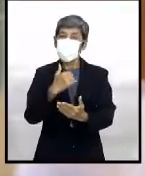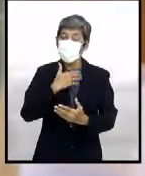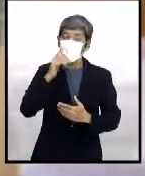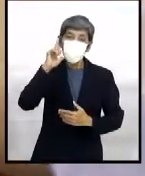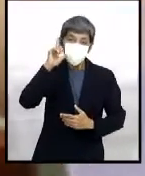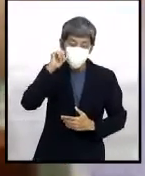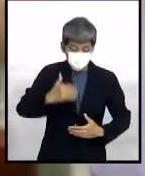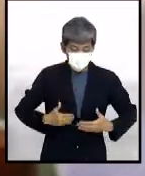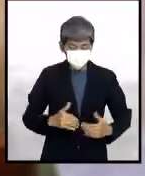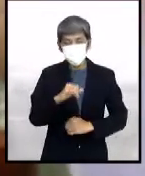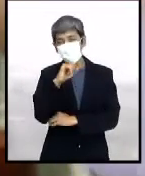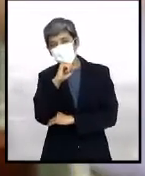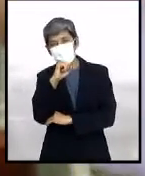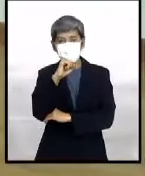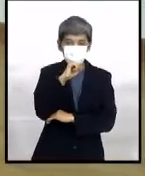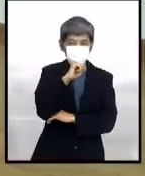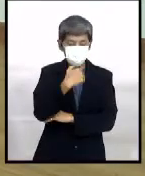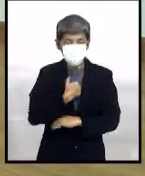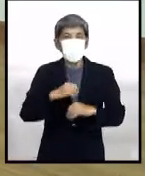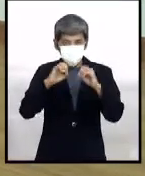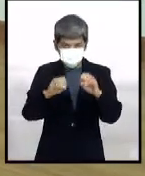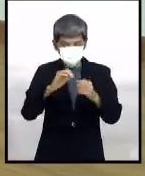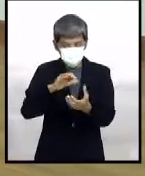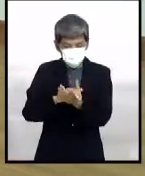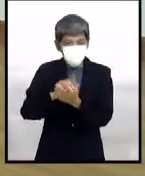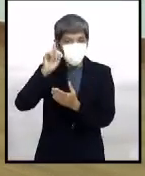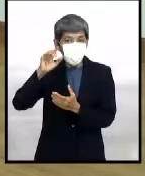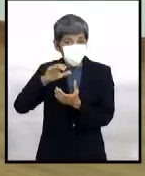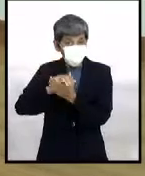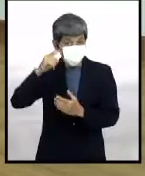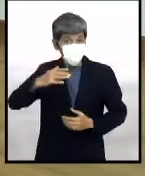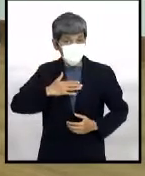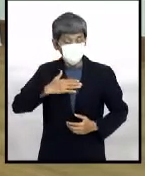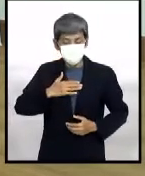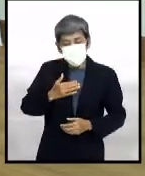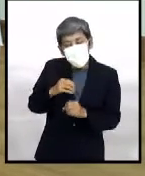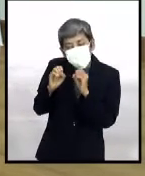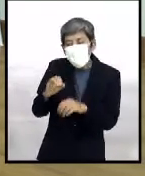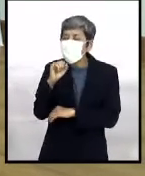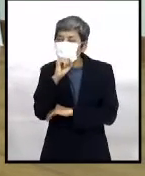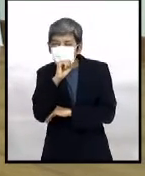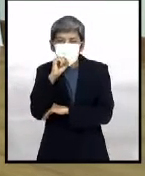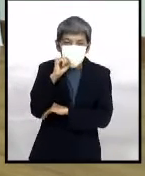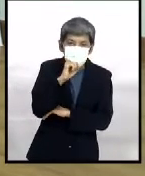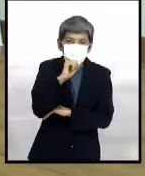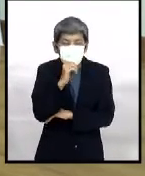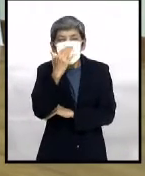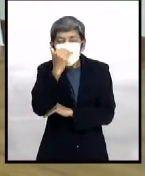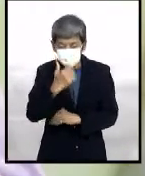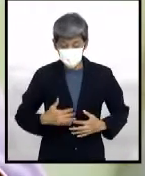ไหม แม่ท้อง ร้องเพลงเพราะว่าเคยสอนภรรยาตอนท้อง แล้ว คือตอนสอนภรรยาตอนท้